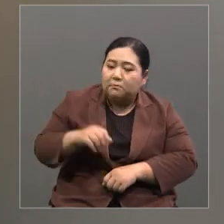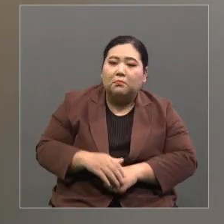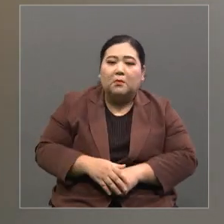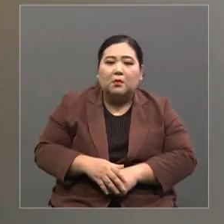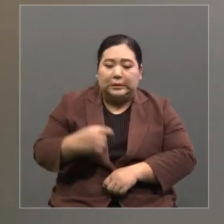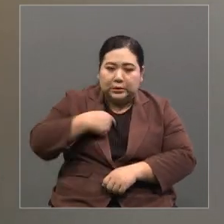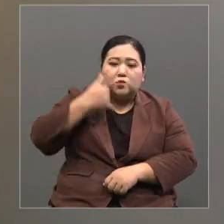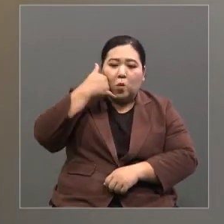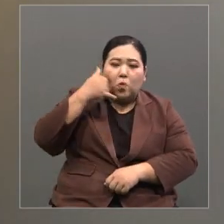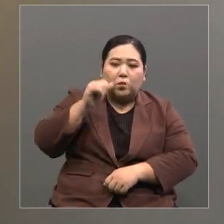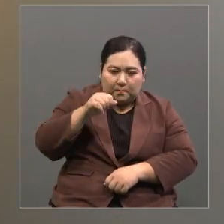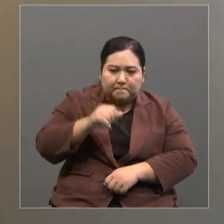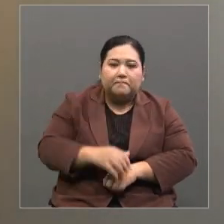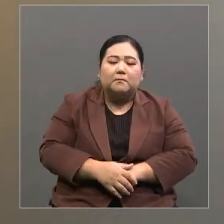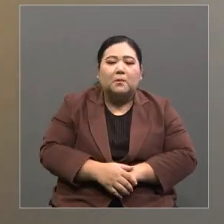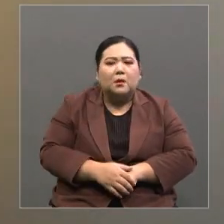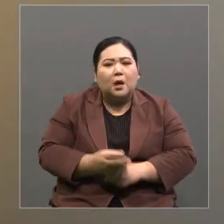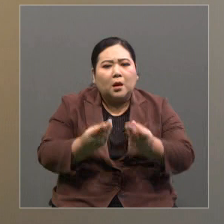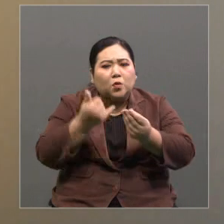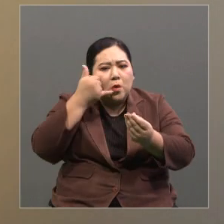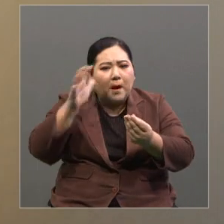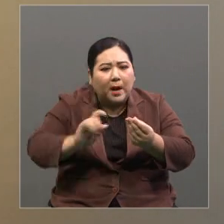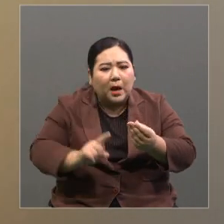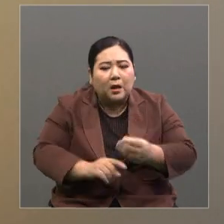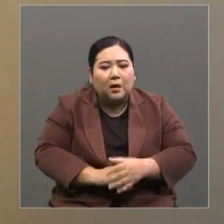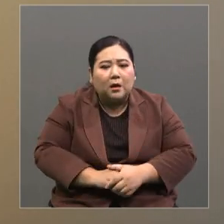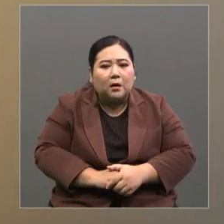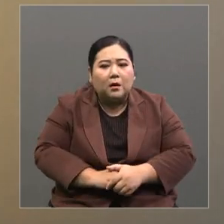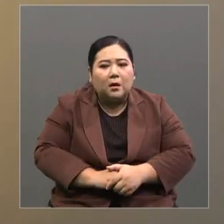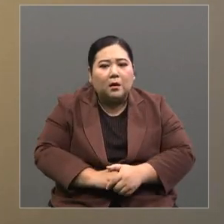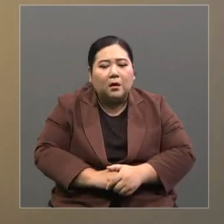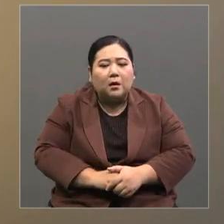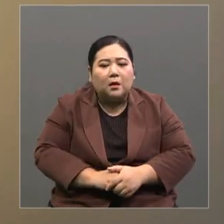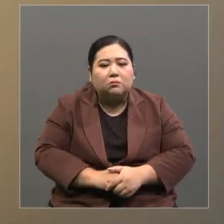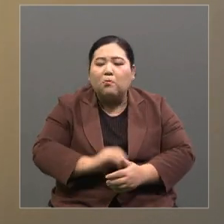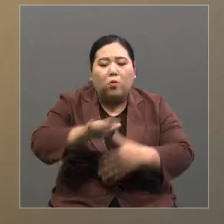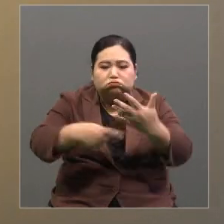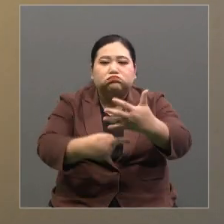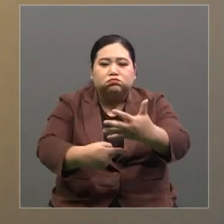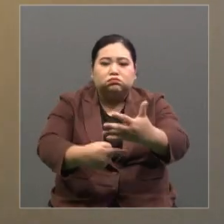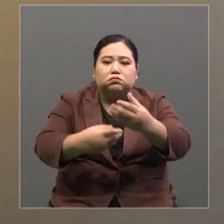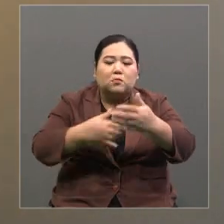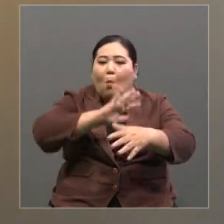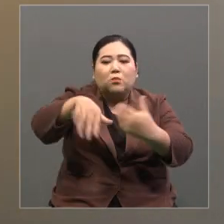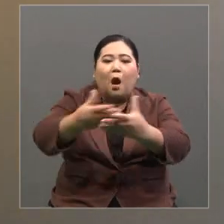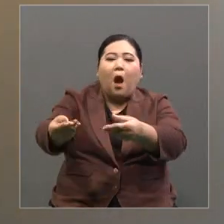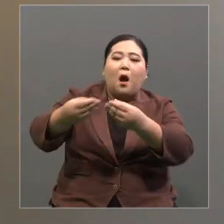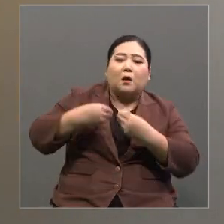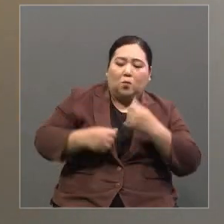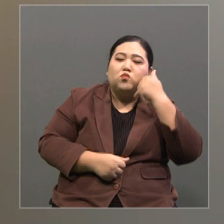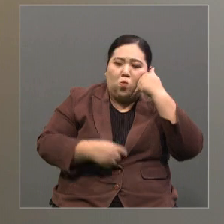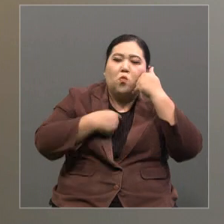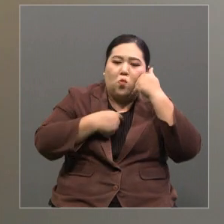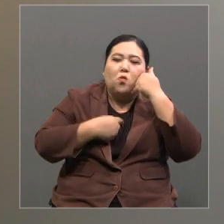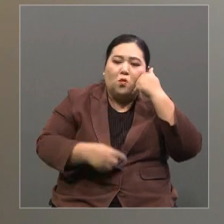พท์ ใช่ แล้วเบอร์มาจากไหนเขาให้มาหมดหรือไง ซิมเขาให้มา เขาโทรเลย จ ้ะแล้ว